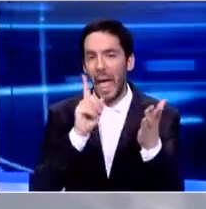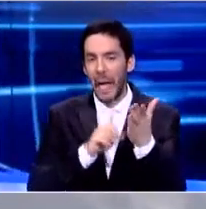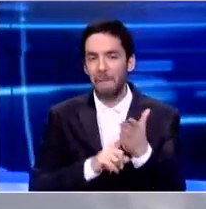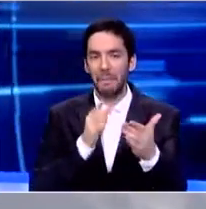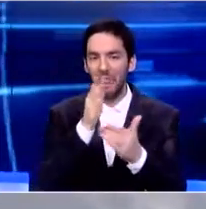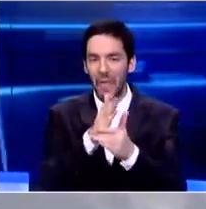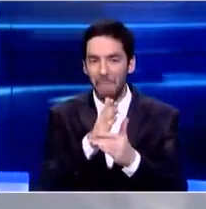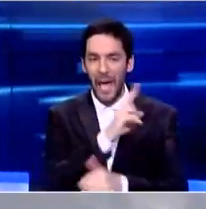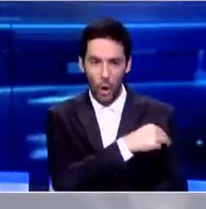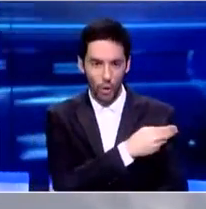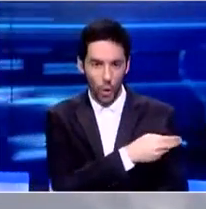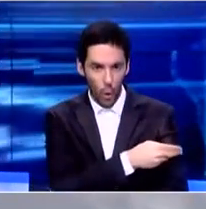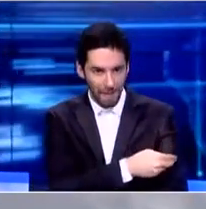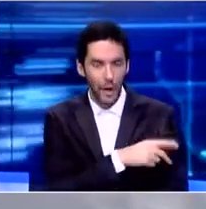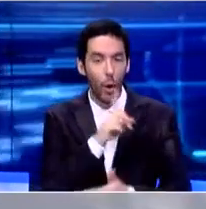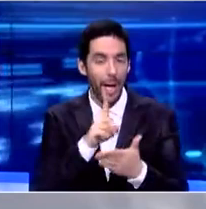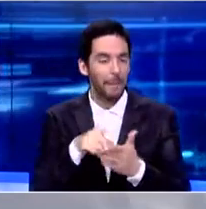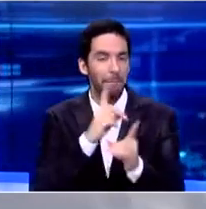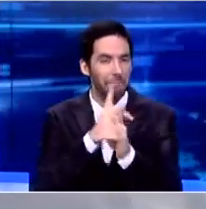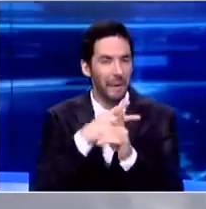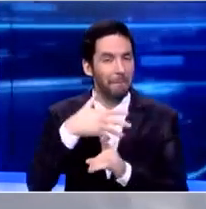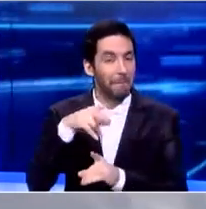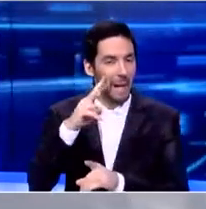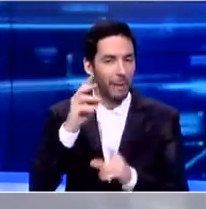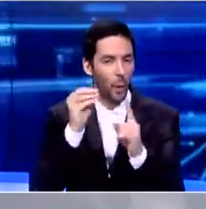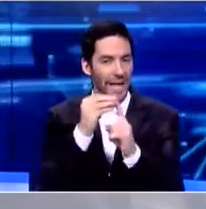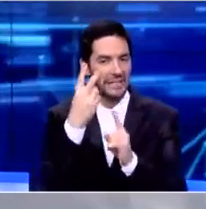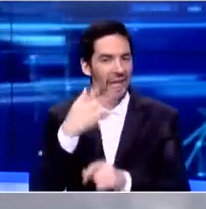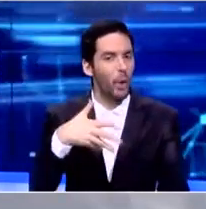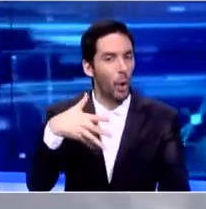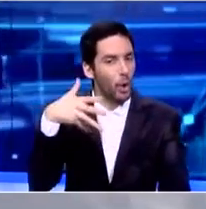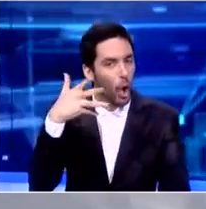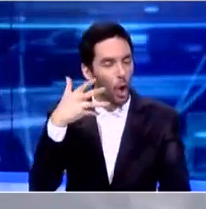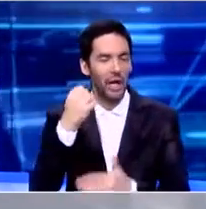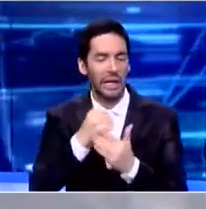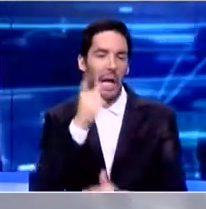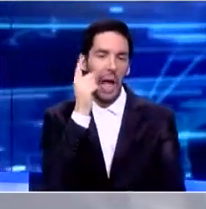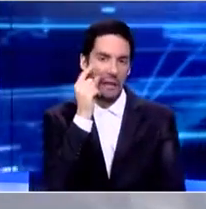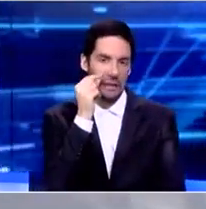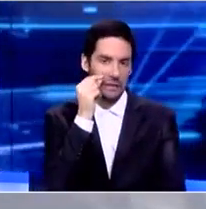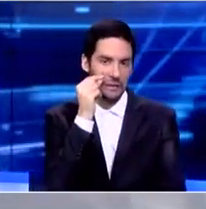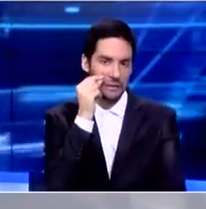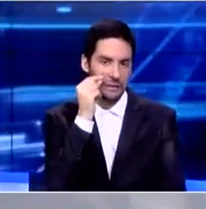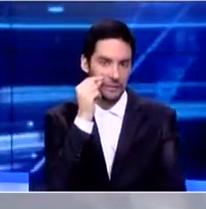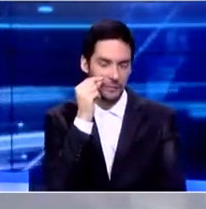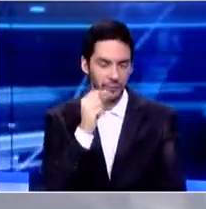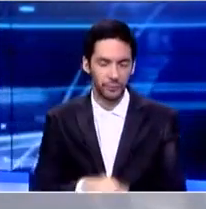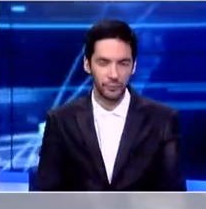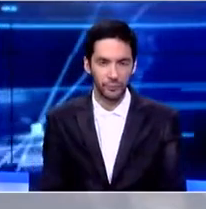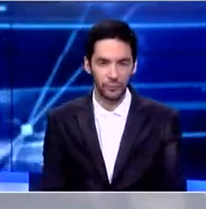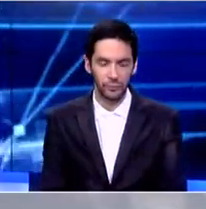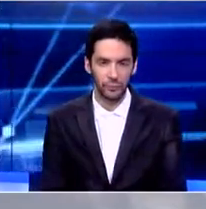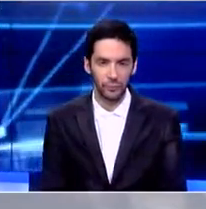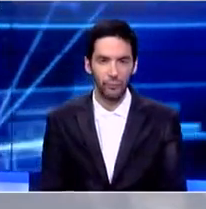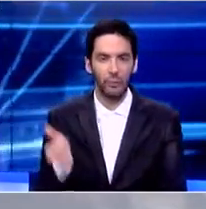βαριά περιστατικά, είναι τα 62 χρόνια, οι περισσότεροι είναι άντρες, το 72%. Και εδώ μπορούμε να